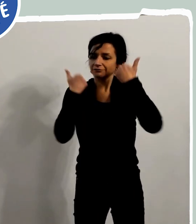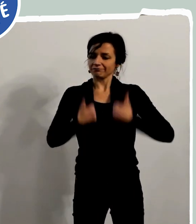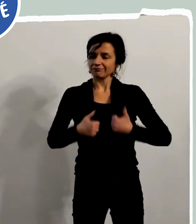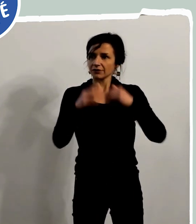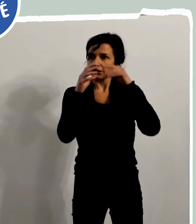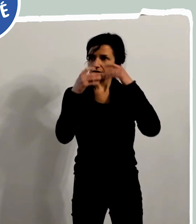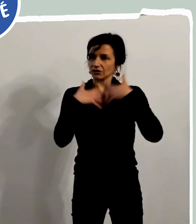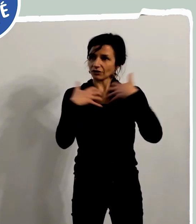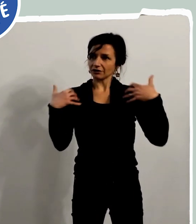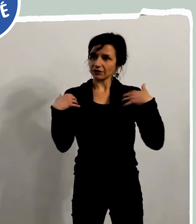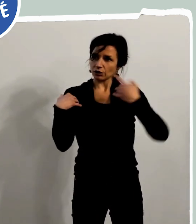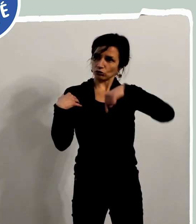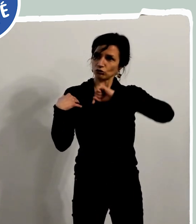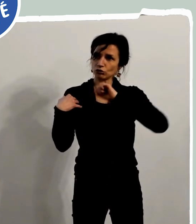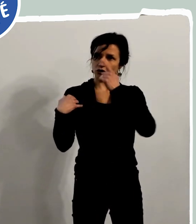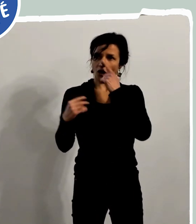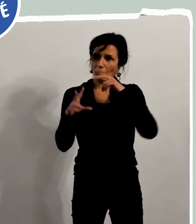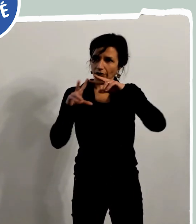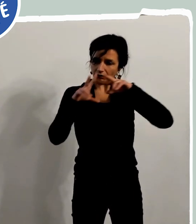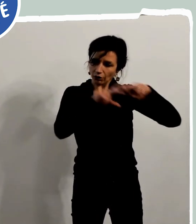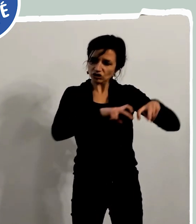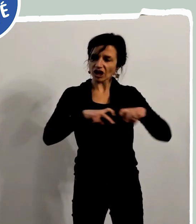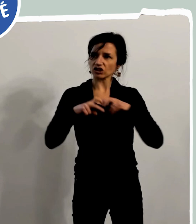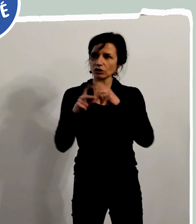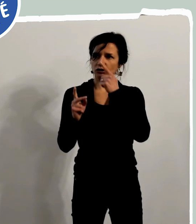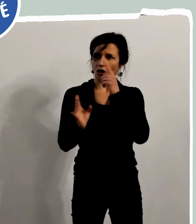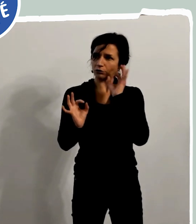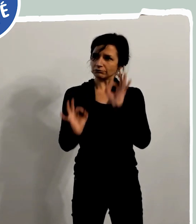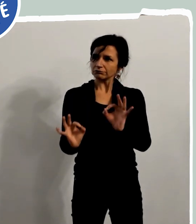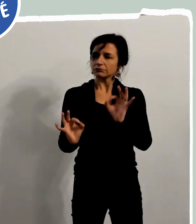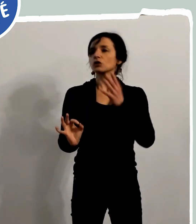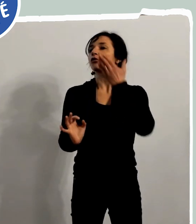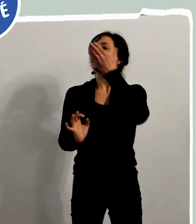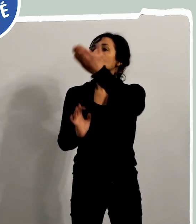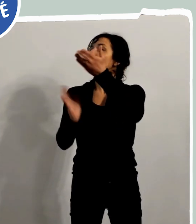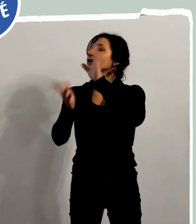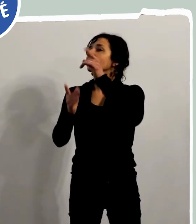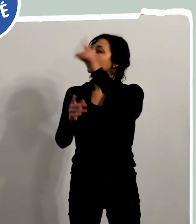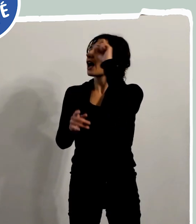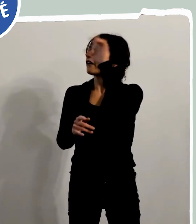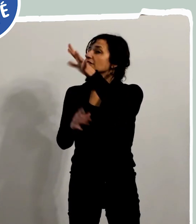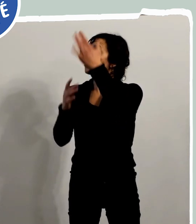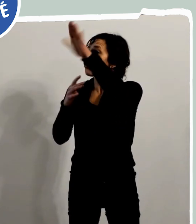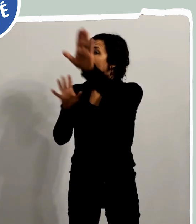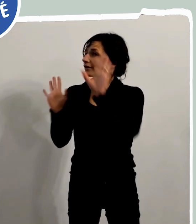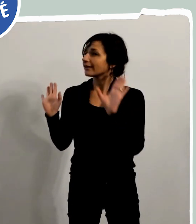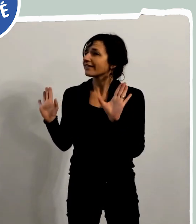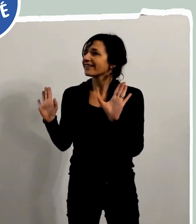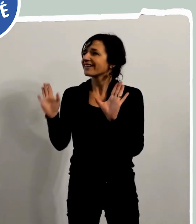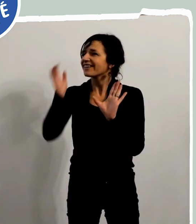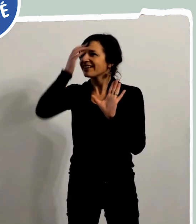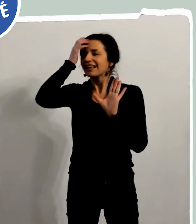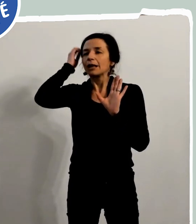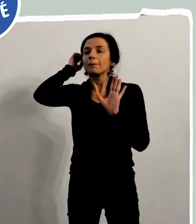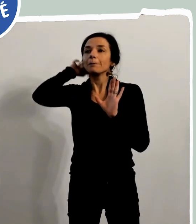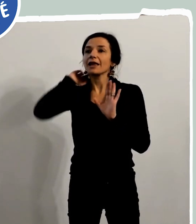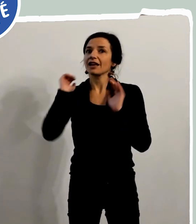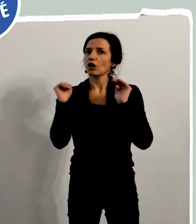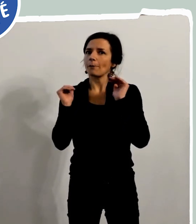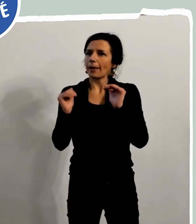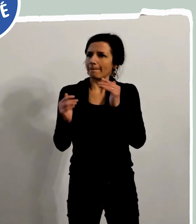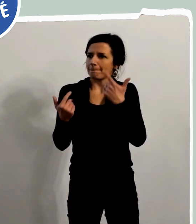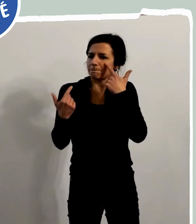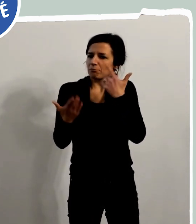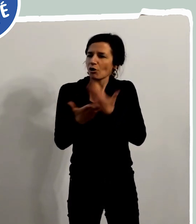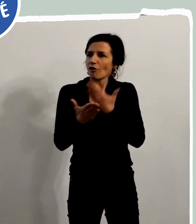de scientifique les considère comme fiables. Après, vous avez votre analyse, mais ça illustre le fait que